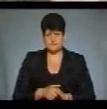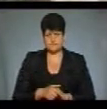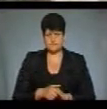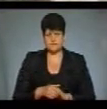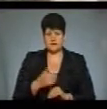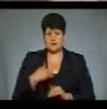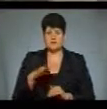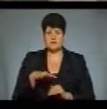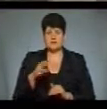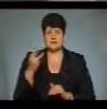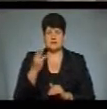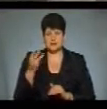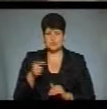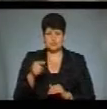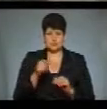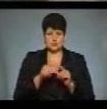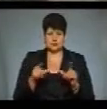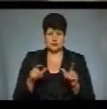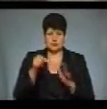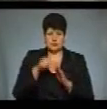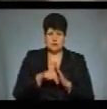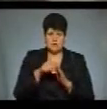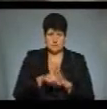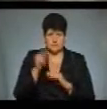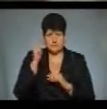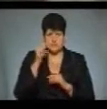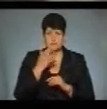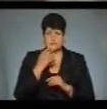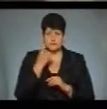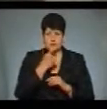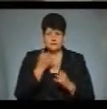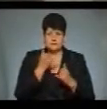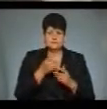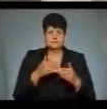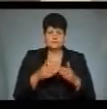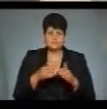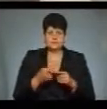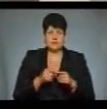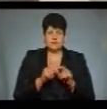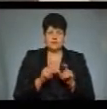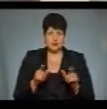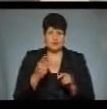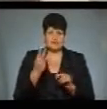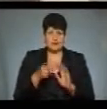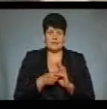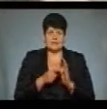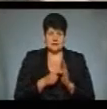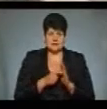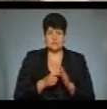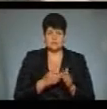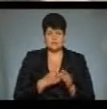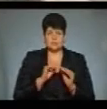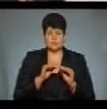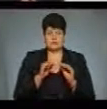Ми на майданчику 3-ї тернопільської школи з поглибленим вивченням іноземних мов. Зараз випускники цієї школи, а це 3 класи, збираються висадити